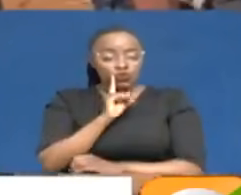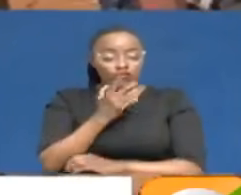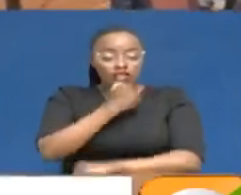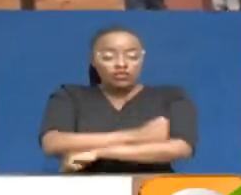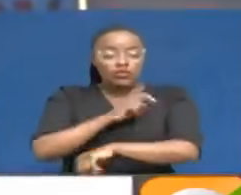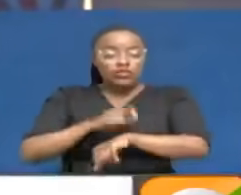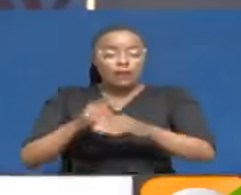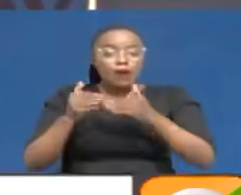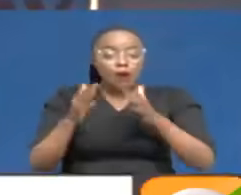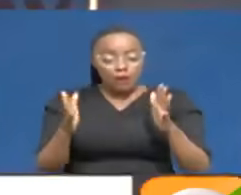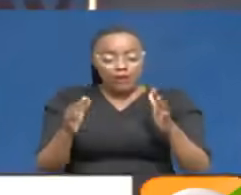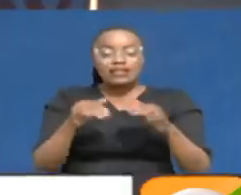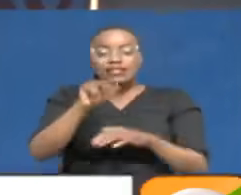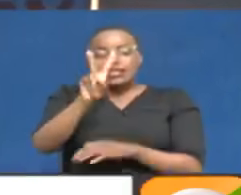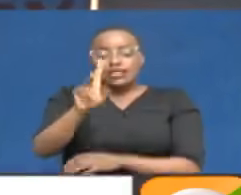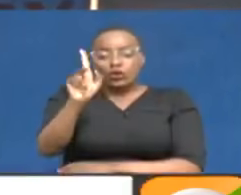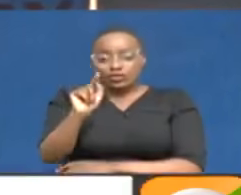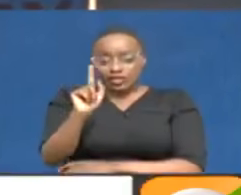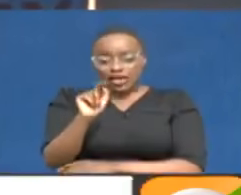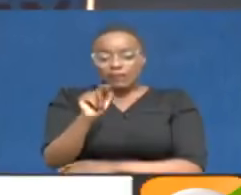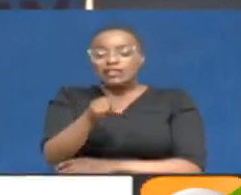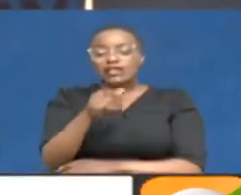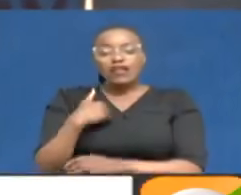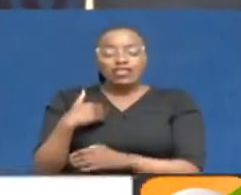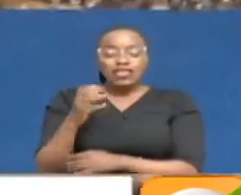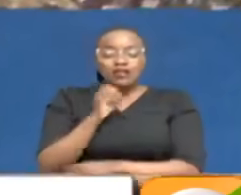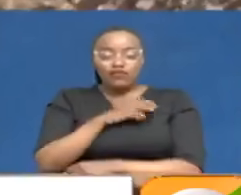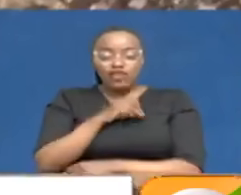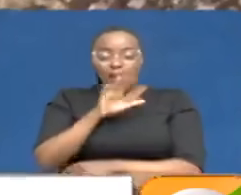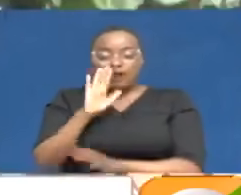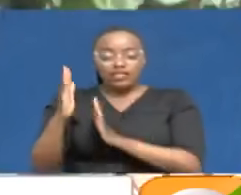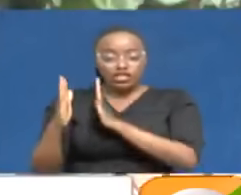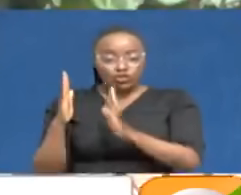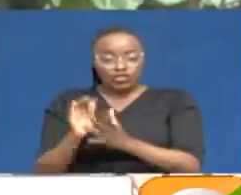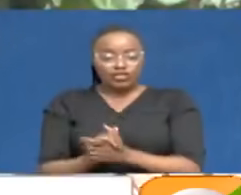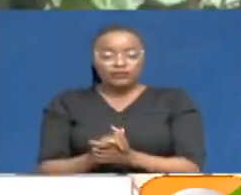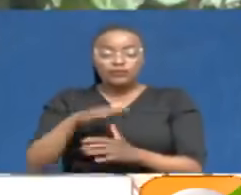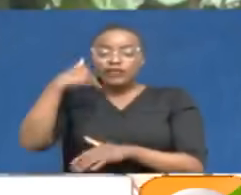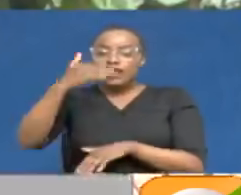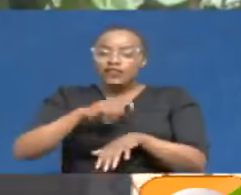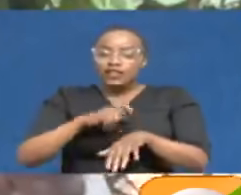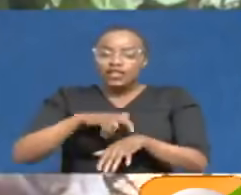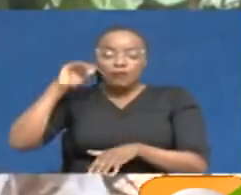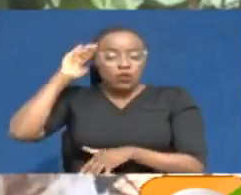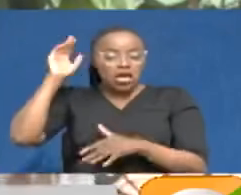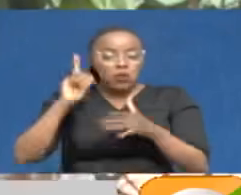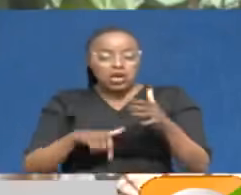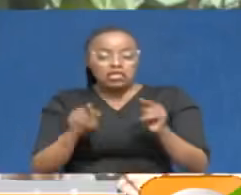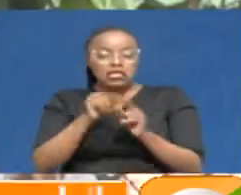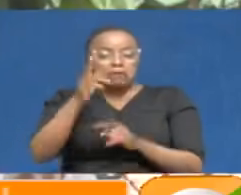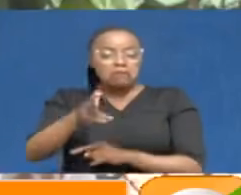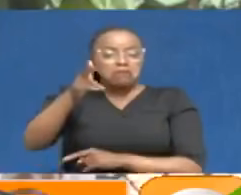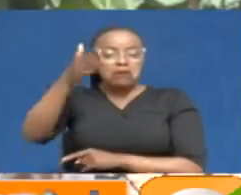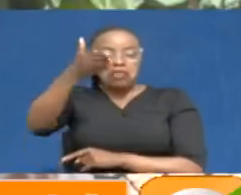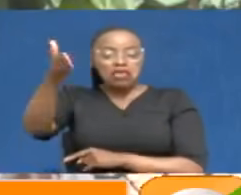shule zitakapofunguliwa kwa muhula wa pili, wakihofia usalama wao. Saa yote unasikia